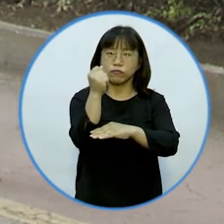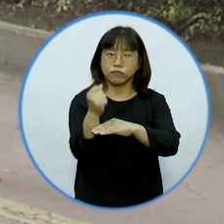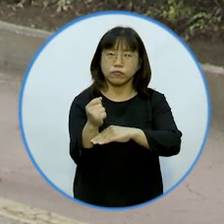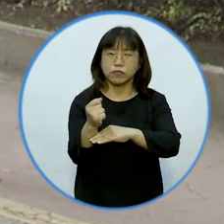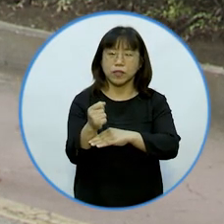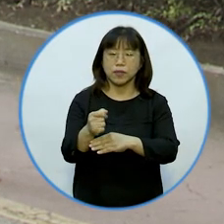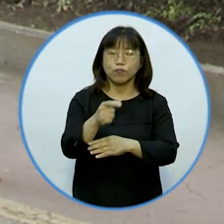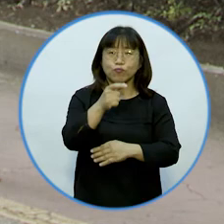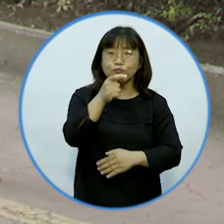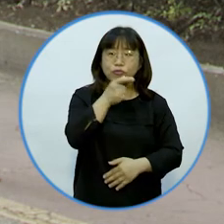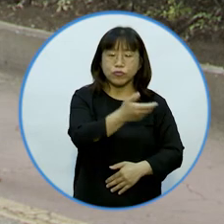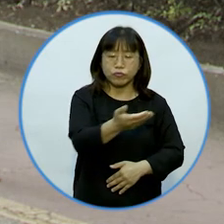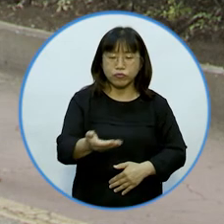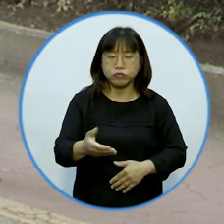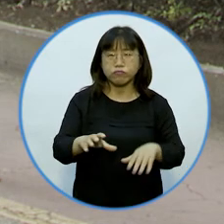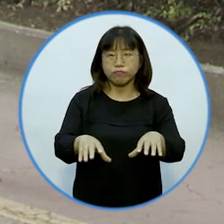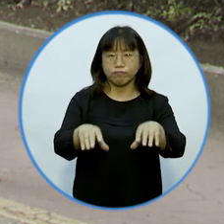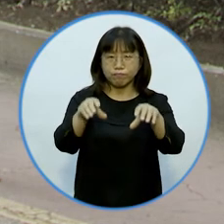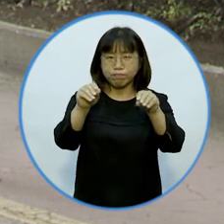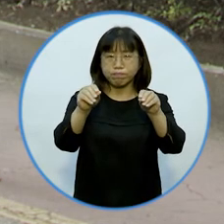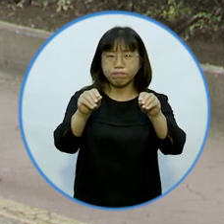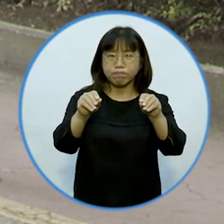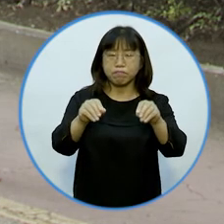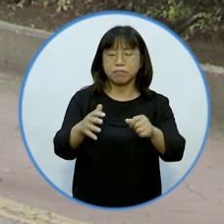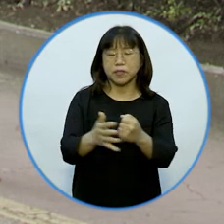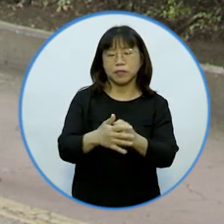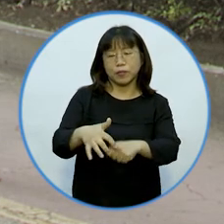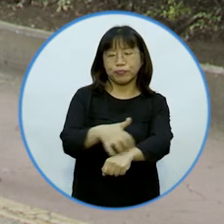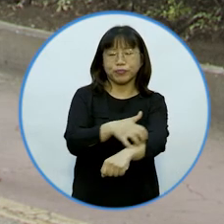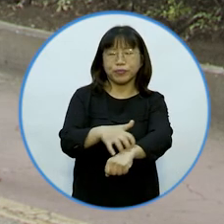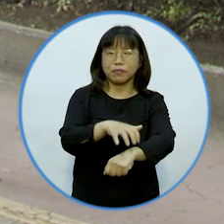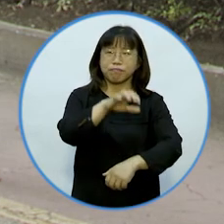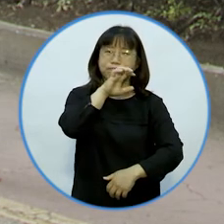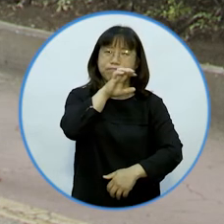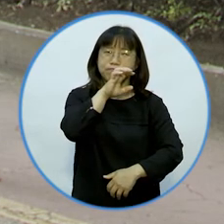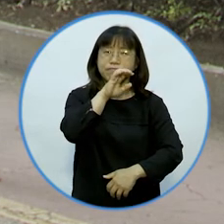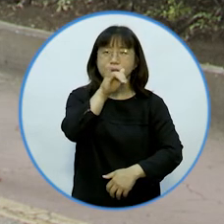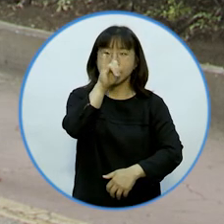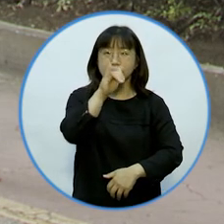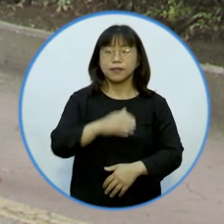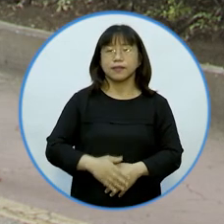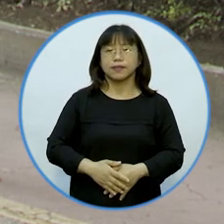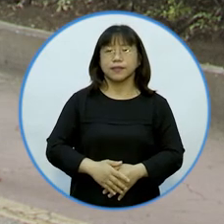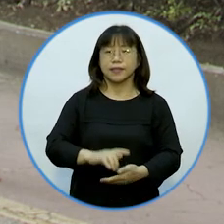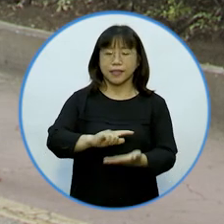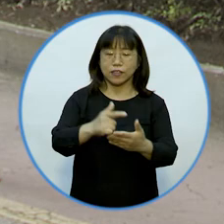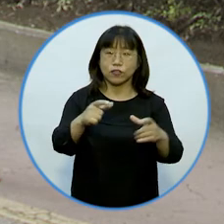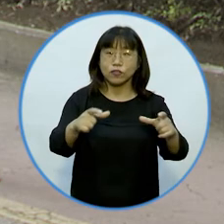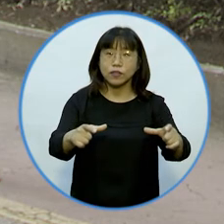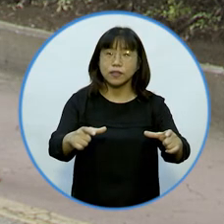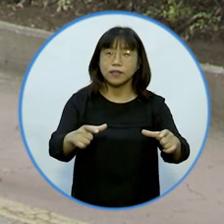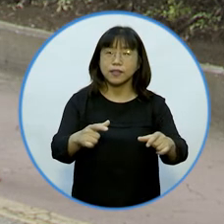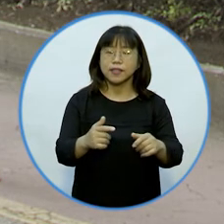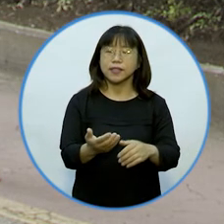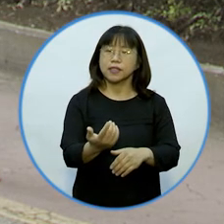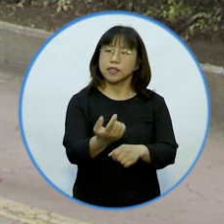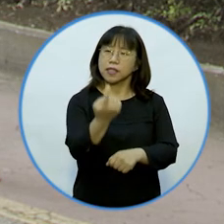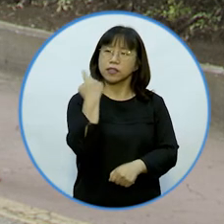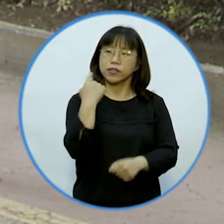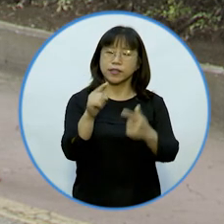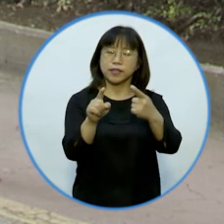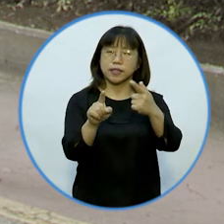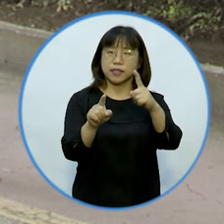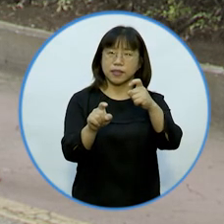울퉁불퉁한 산책로와 물이 흐르지 않는 실개천으로 이용이 불편하다는 민원이 있었는데요. 강서구는 이 공원을